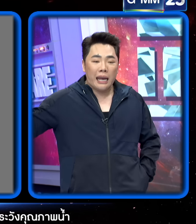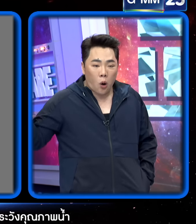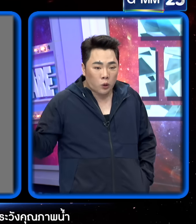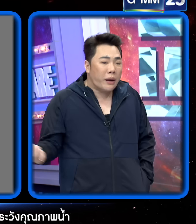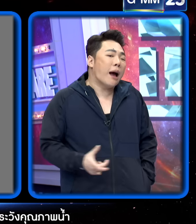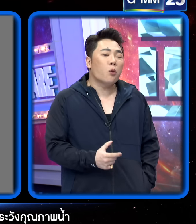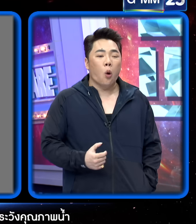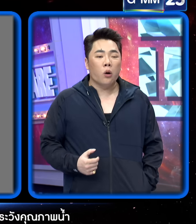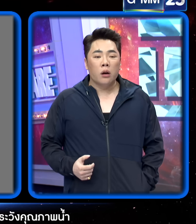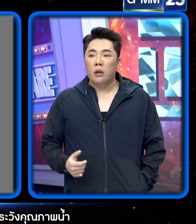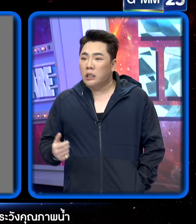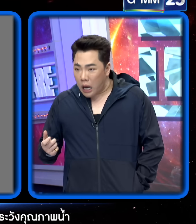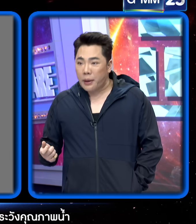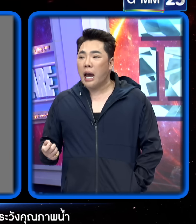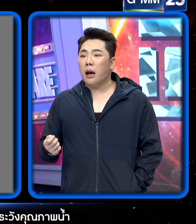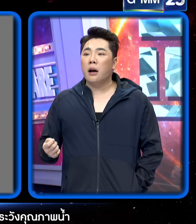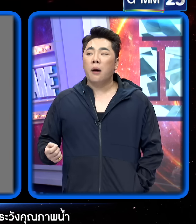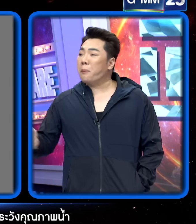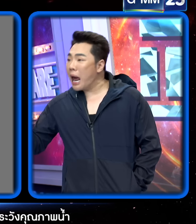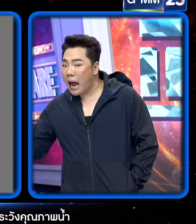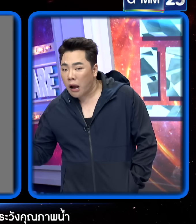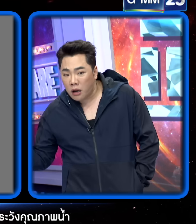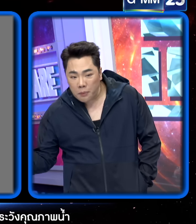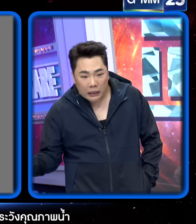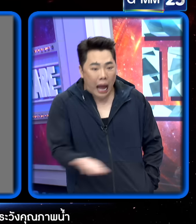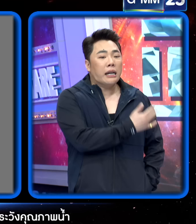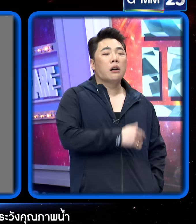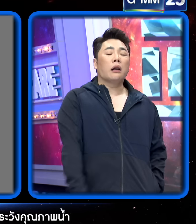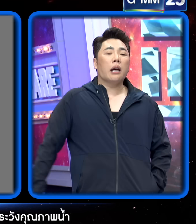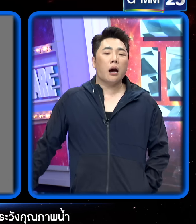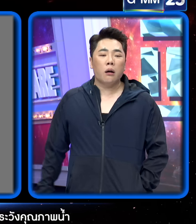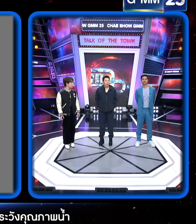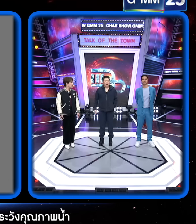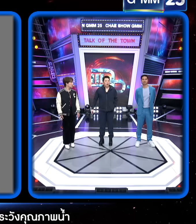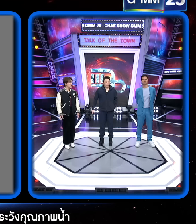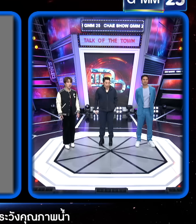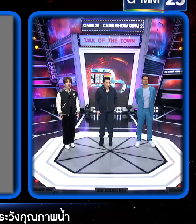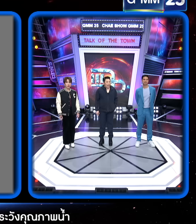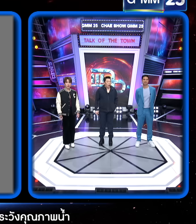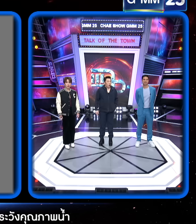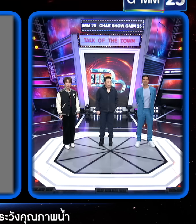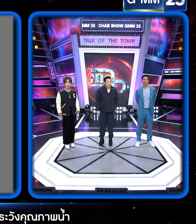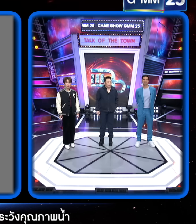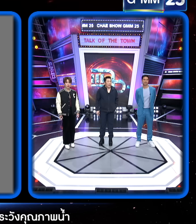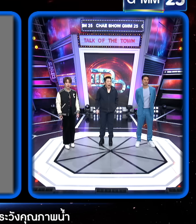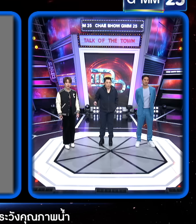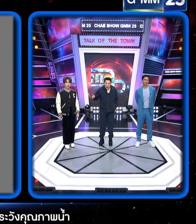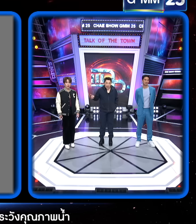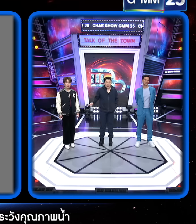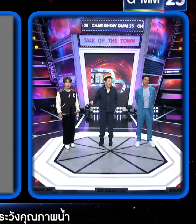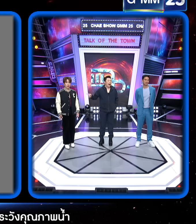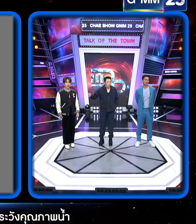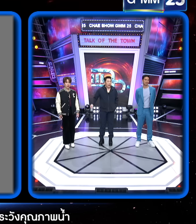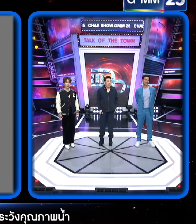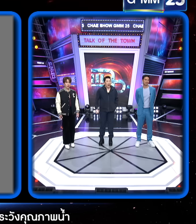ก็ไหลลงสู่แม่น้ำโขง ครับ เชื่อไหมฮะปลาขึ้นมาตายเกลื่อนเลยฮะซึ่งทางการลาวออกหนังสือเตือนห้ามอย่